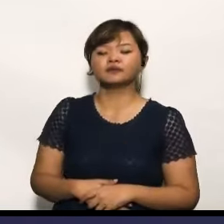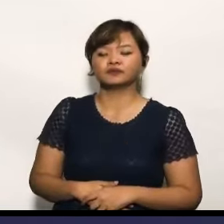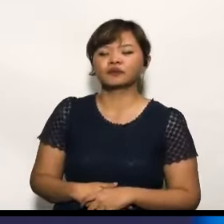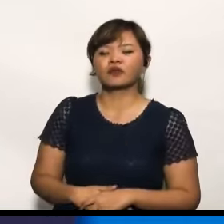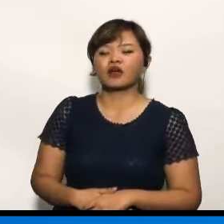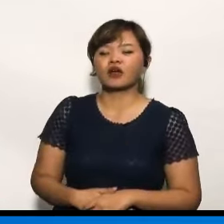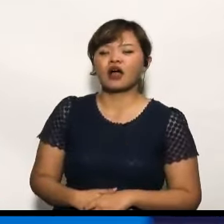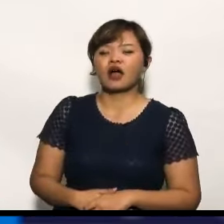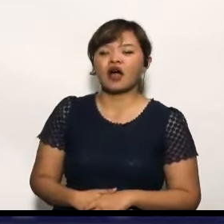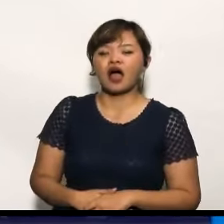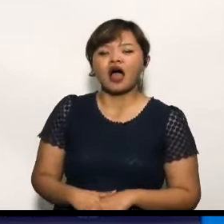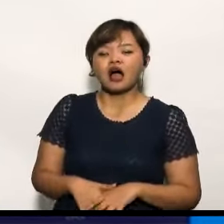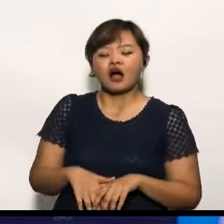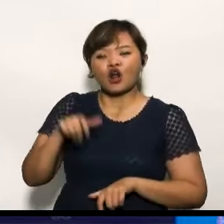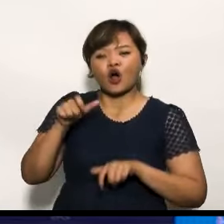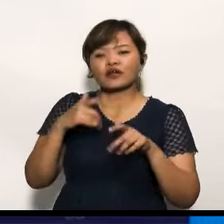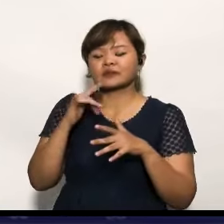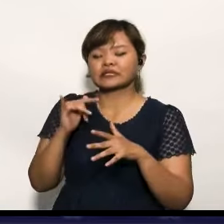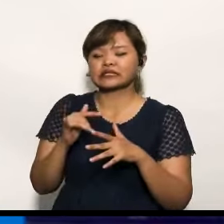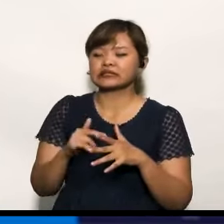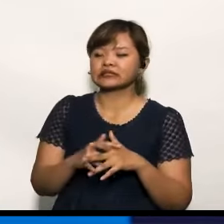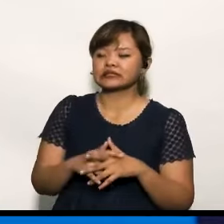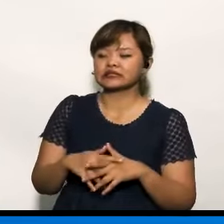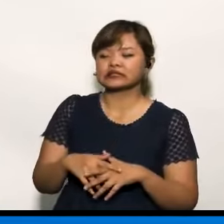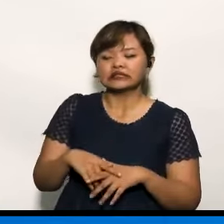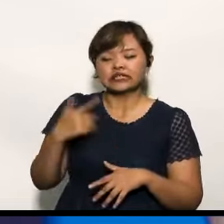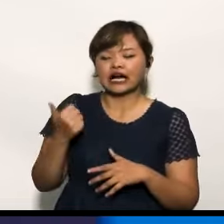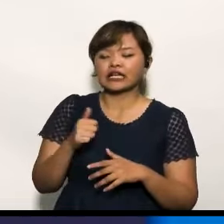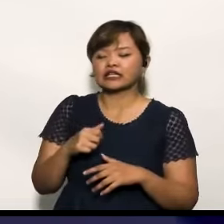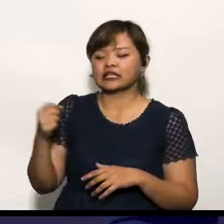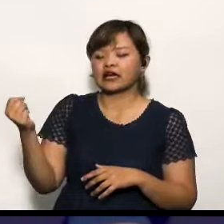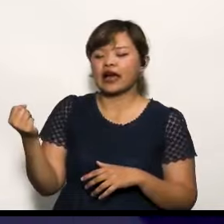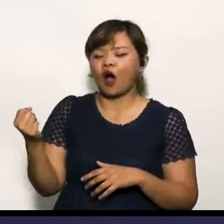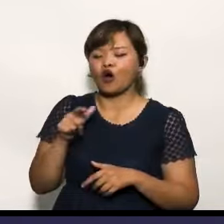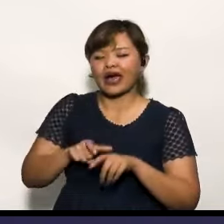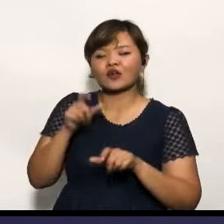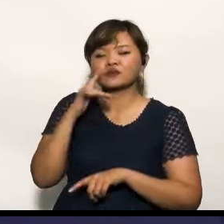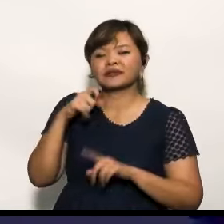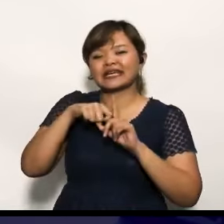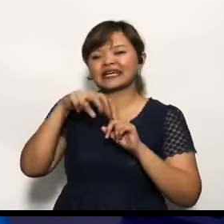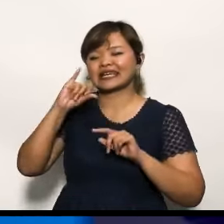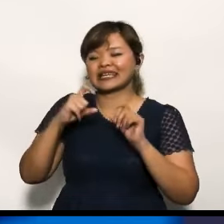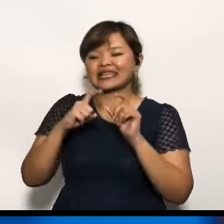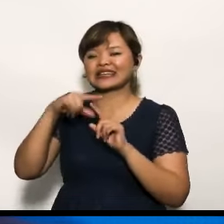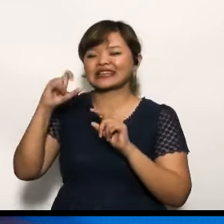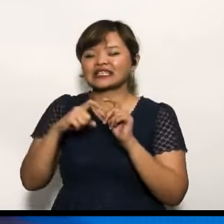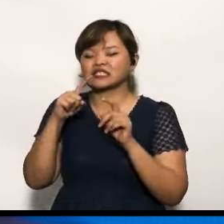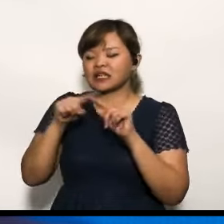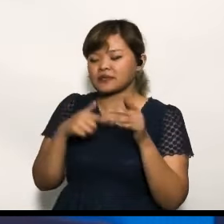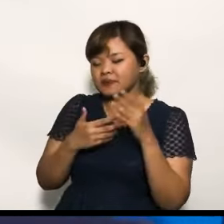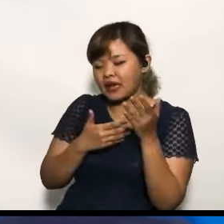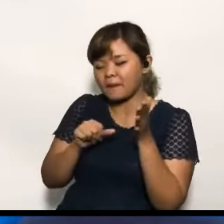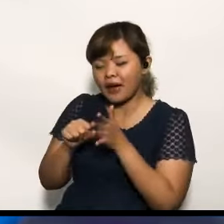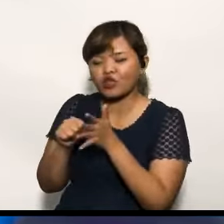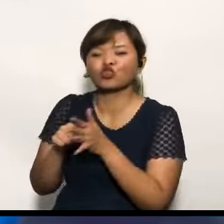pay, saudara bayar dengan karakter saudara. You become orang yang kritis, tapi gak mau membantu. That's first choice.